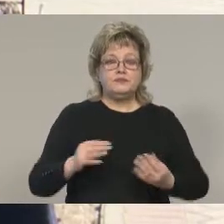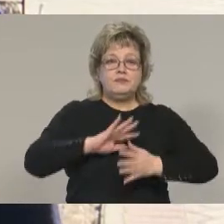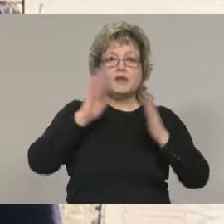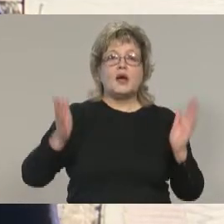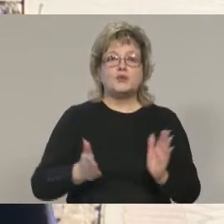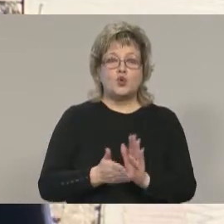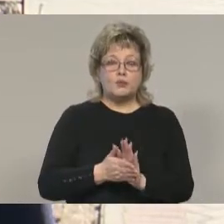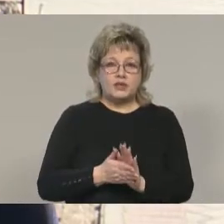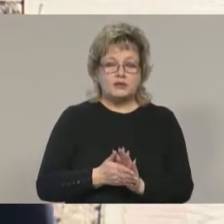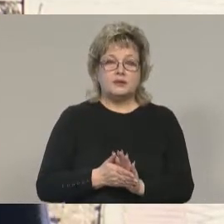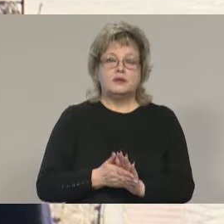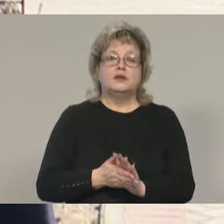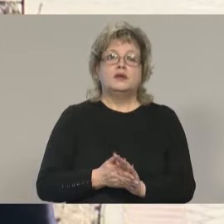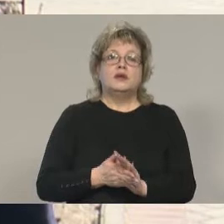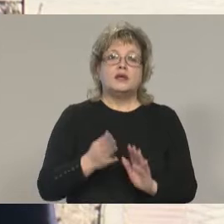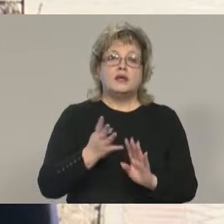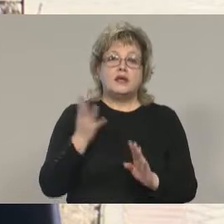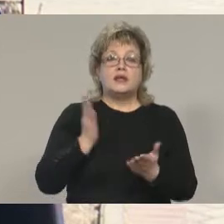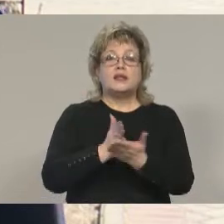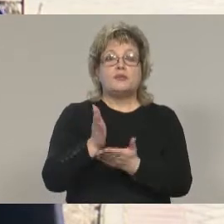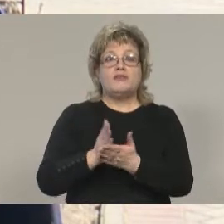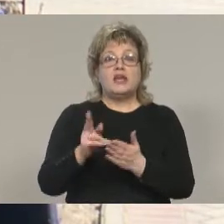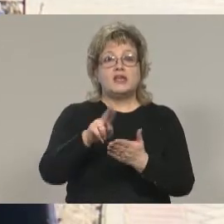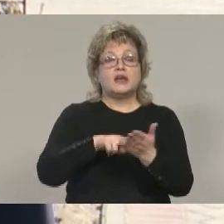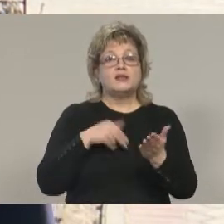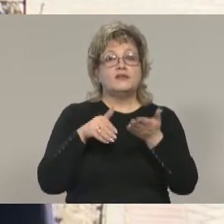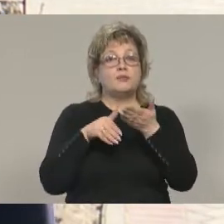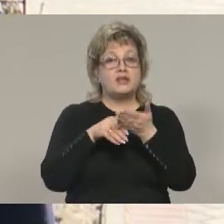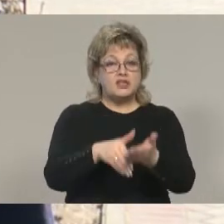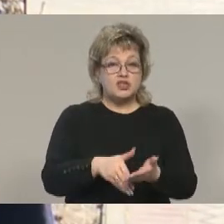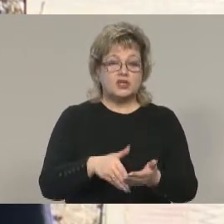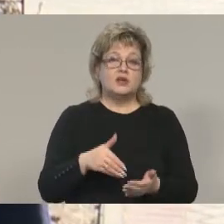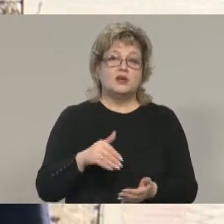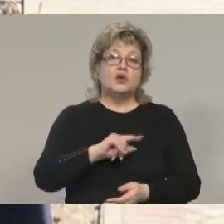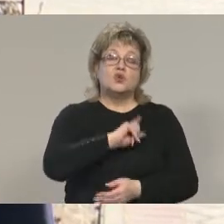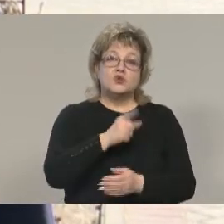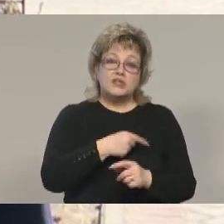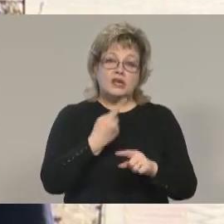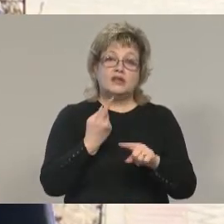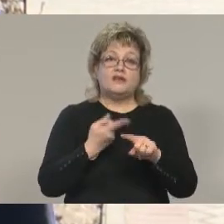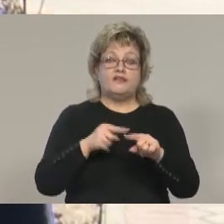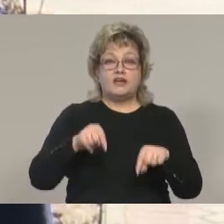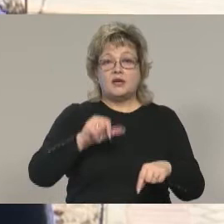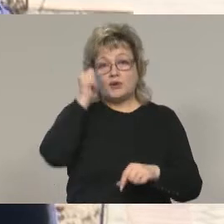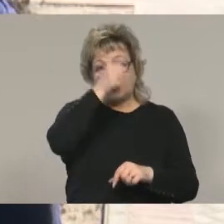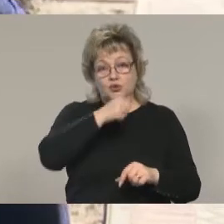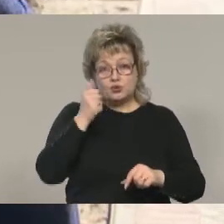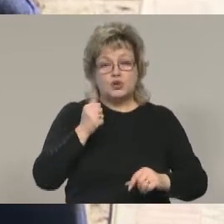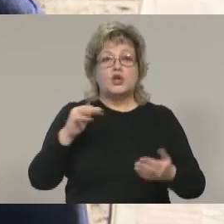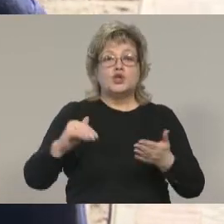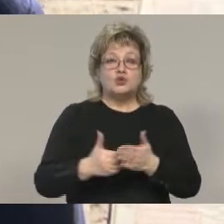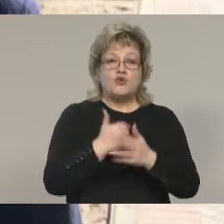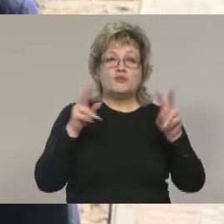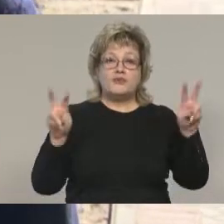объемные, и ряд направлений грантовой поддержки усилено в этом году двумя новыми